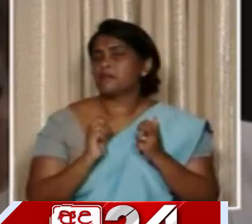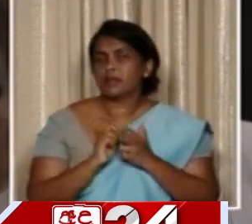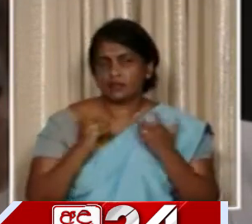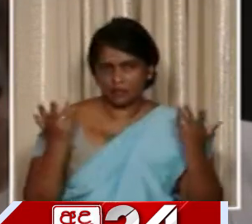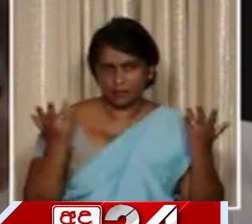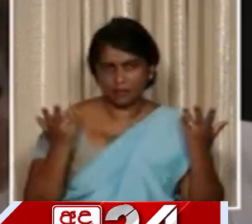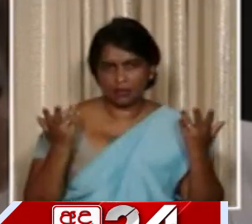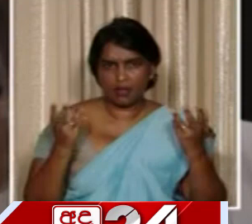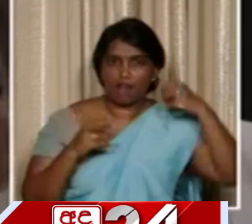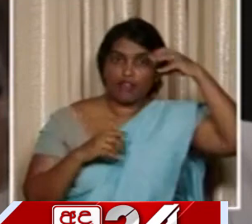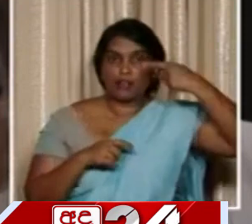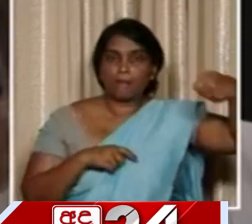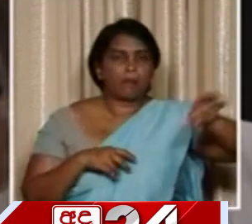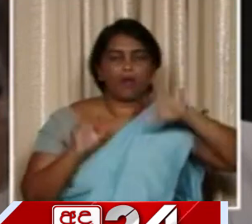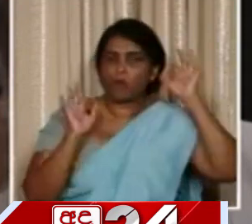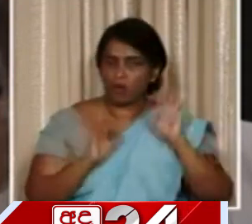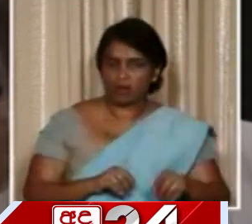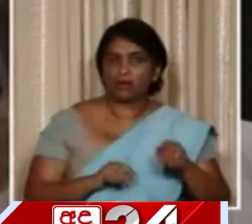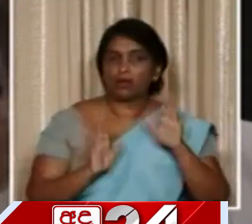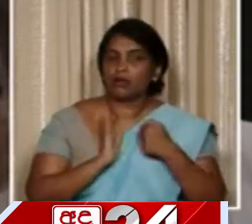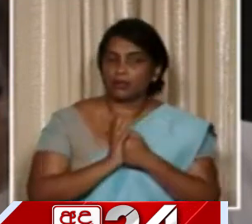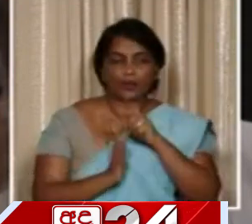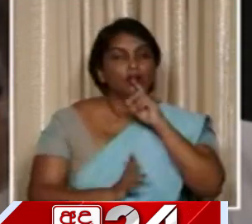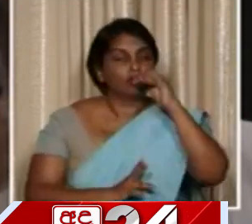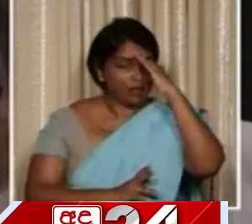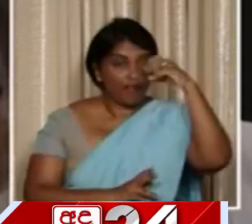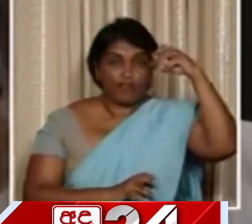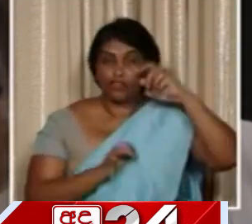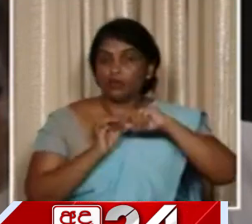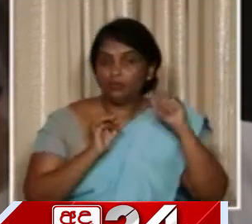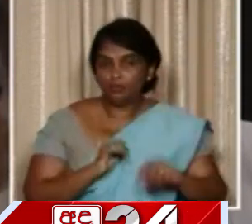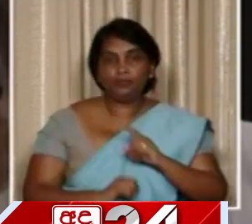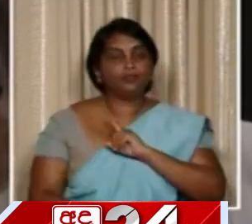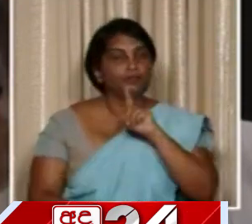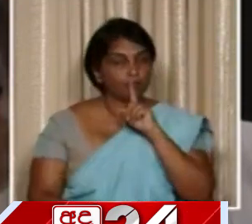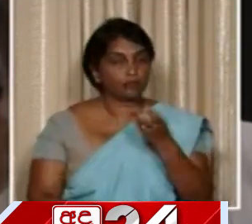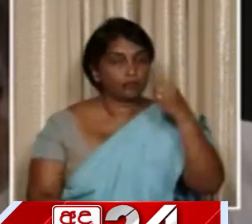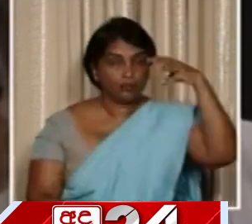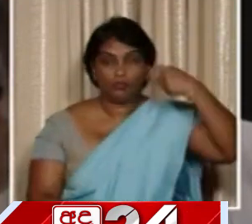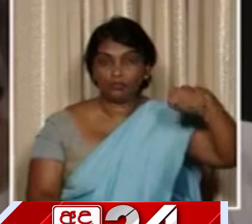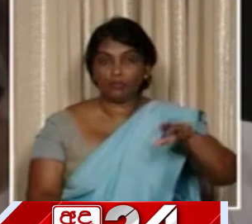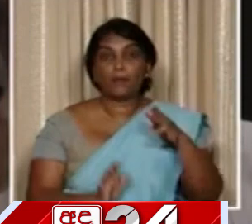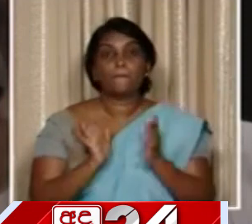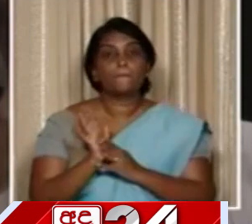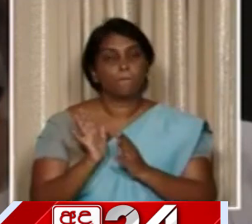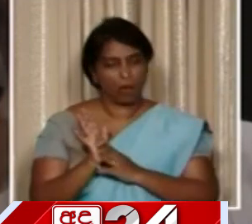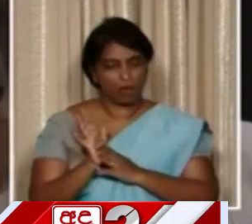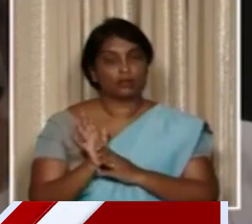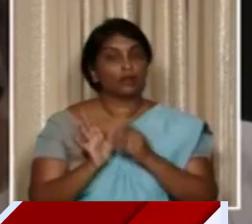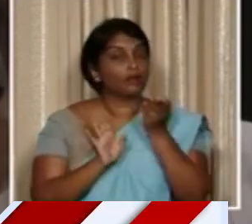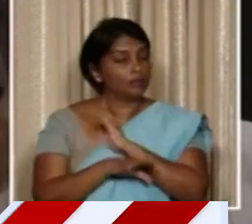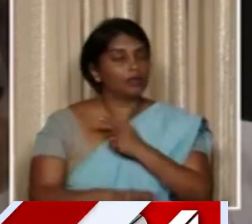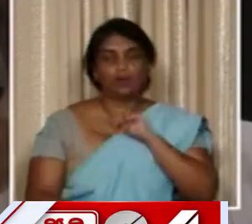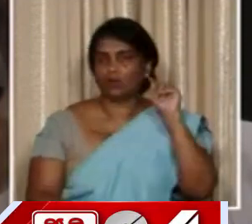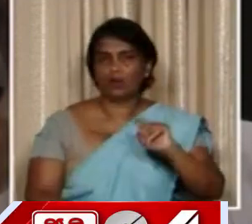නැතුව ඒතර විදුලි මිලදී ගැනීම කරන්න ඕනේ නැහැ ගරු කතානායකතුමනි විදුලි බල මණ්ඩලය යෝජනා කරා විදුලි මිලදී ගමු කියලා මාර්තු මාසේ හැබැයි ඒ වෙලාවේ